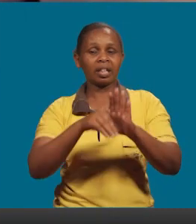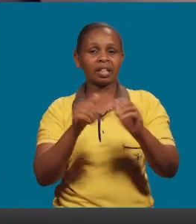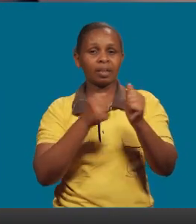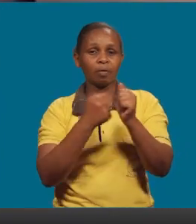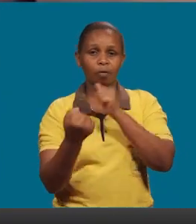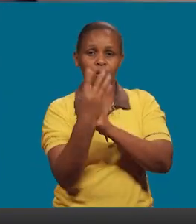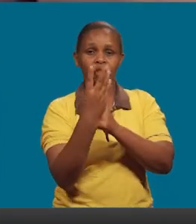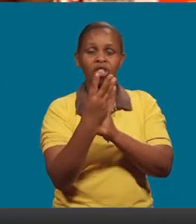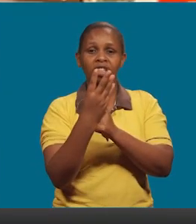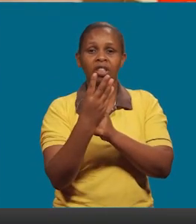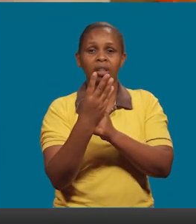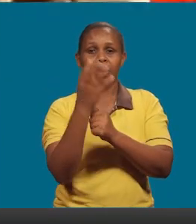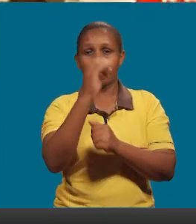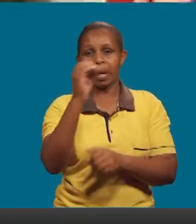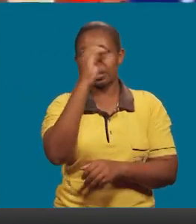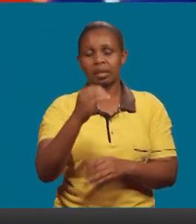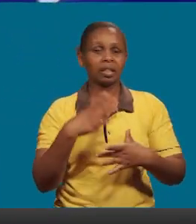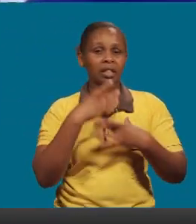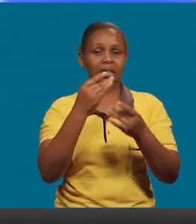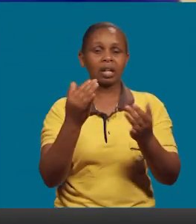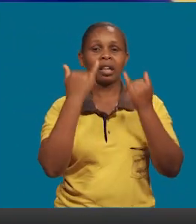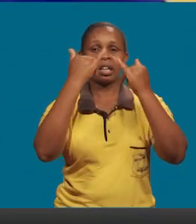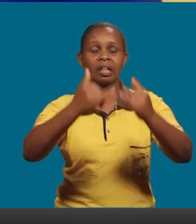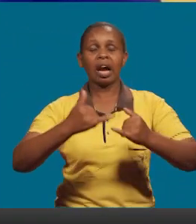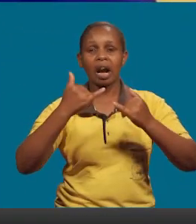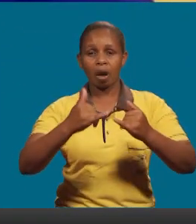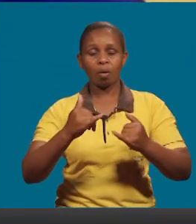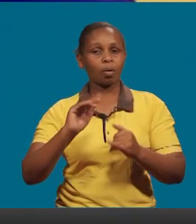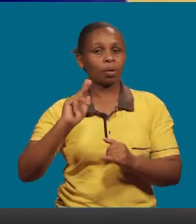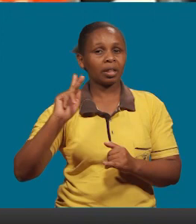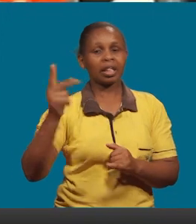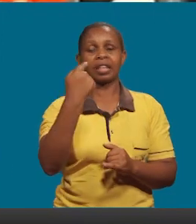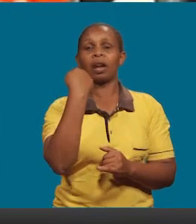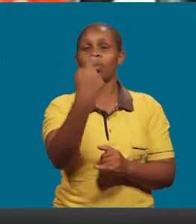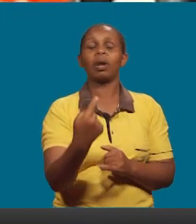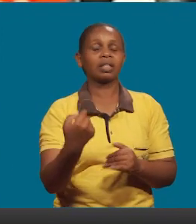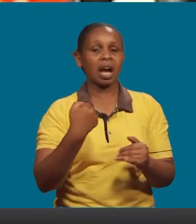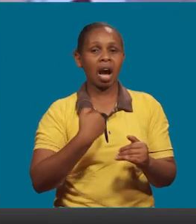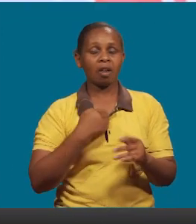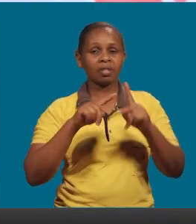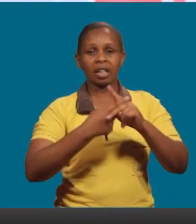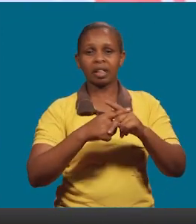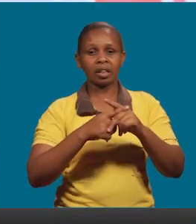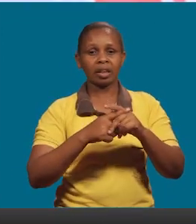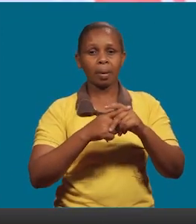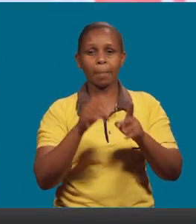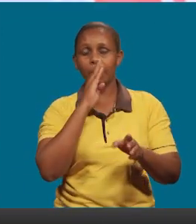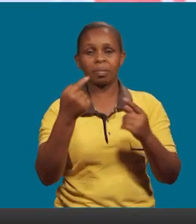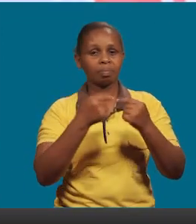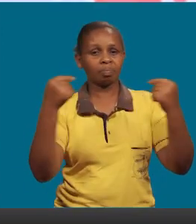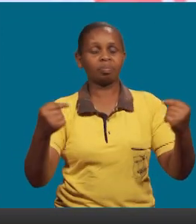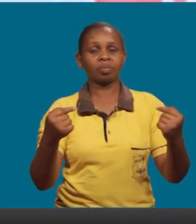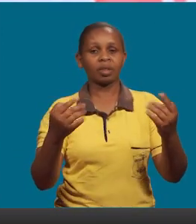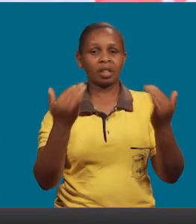ya 14%, sasa serikali ya Kenya Kwanza imeahidi kubadilisha hilo. Before we came in, we had